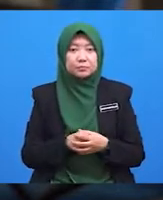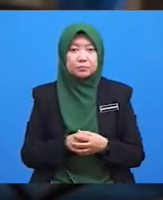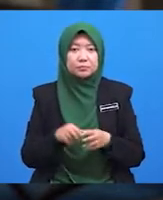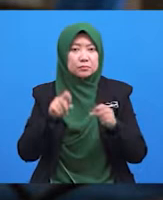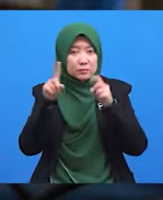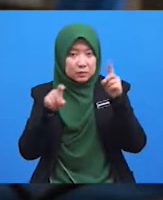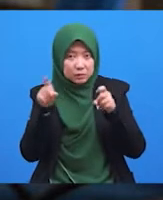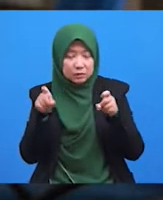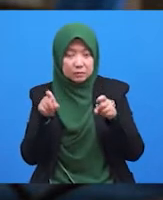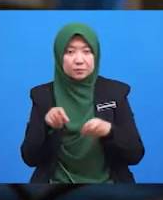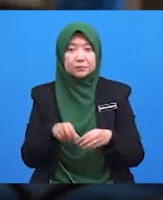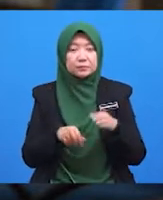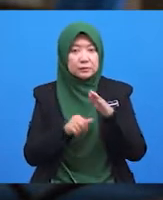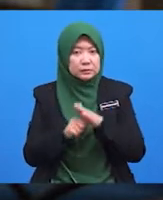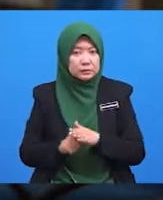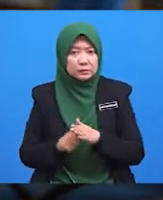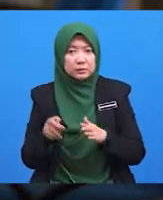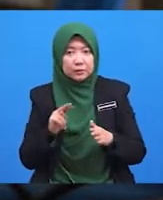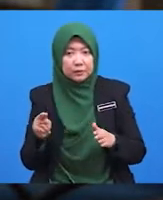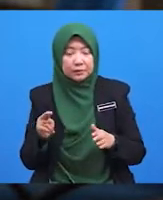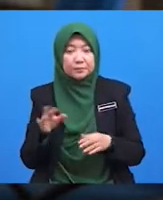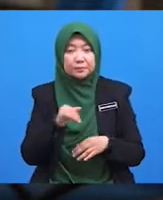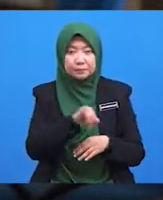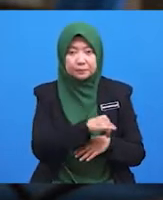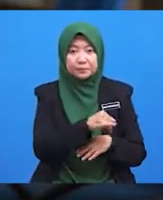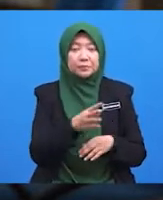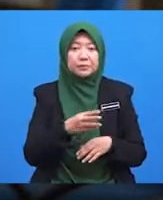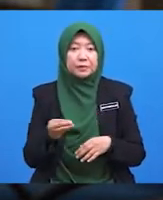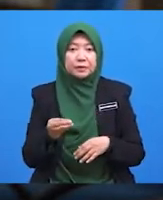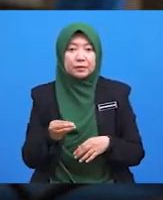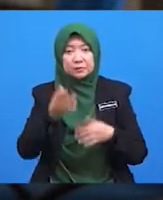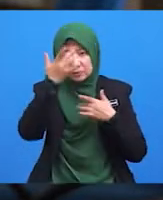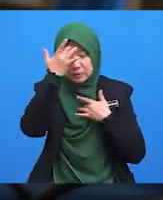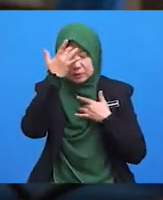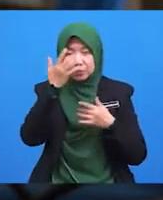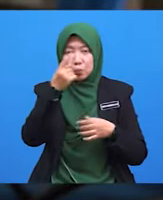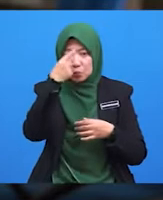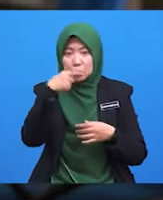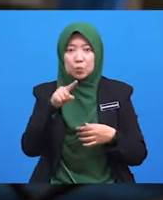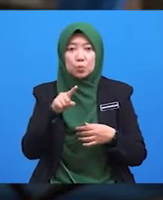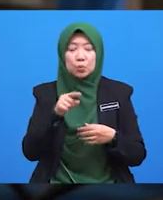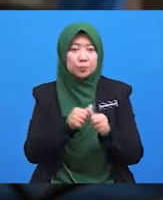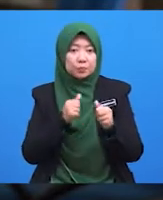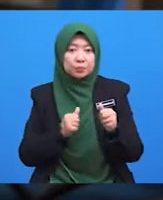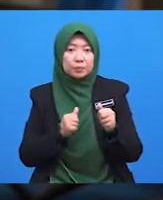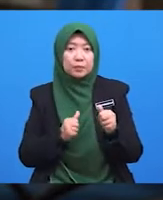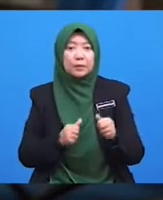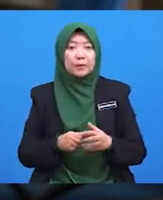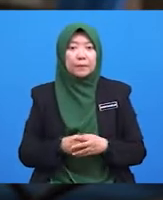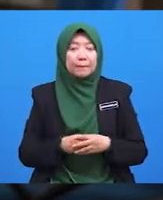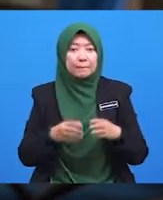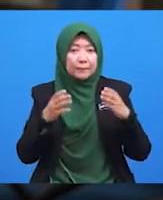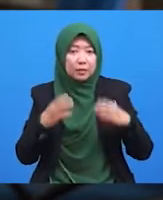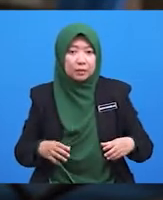tentang tekanan, intensiti dan kesakitan untuk mengelakkan